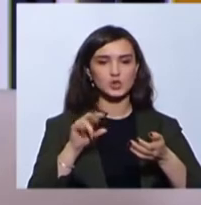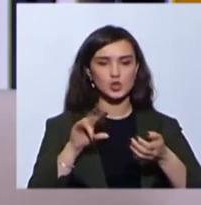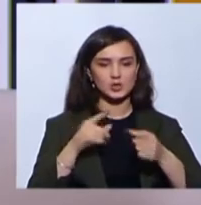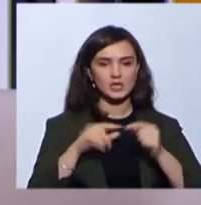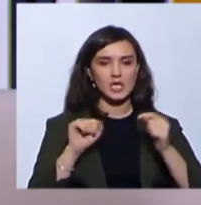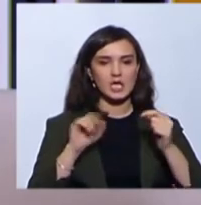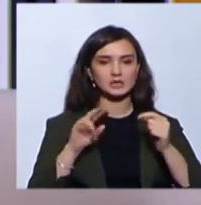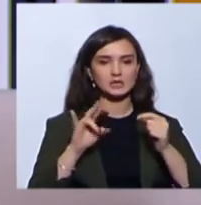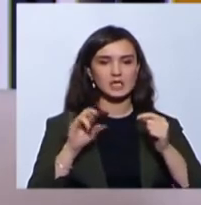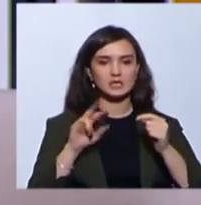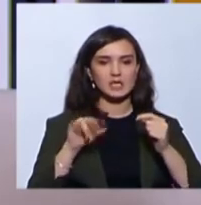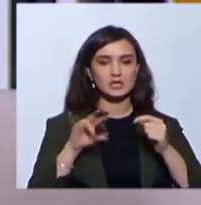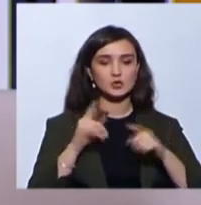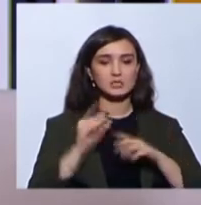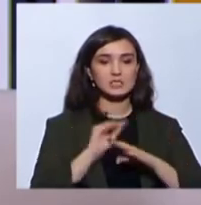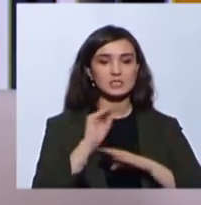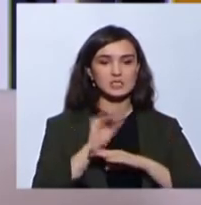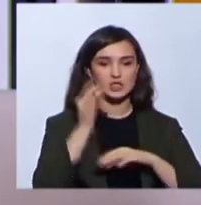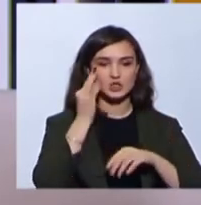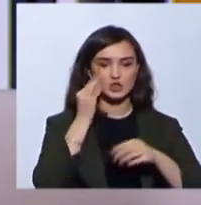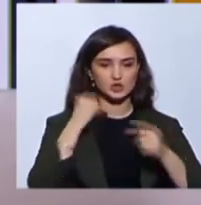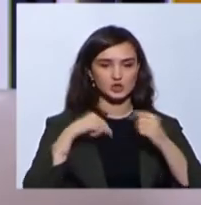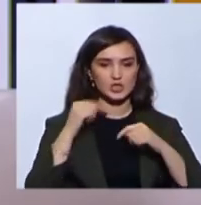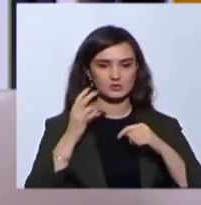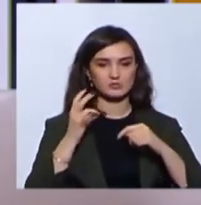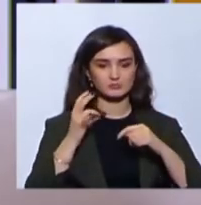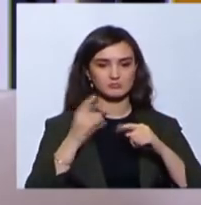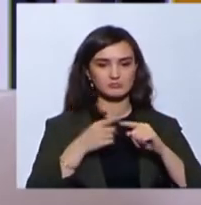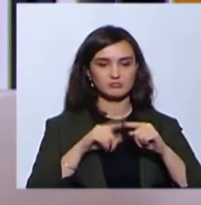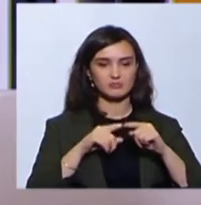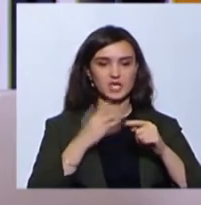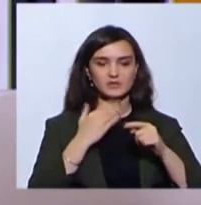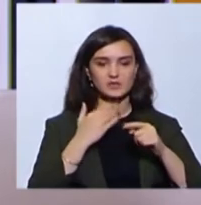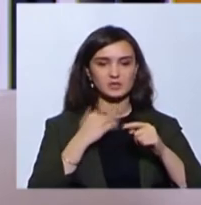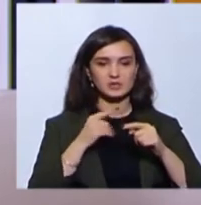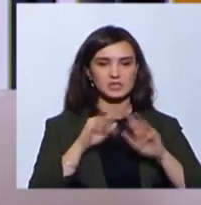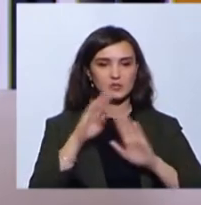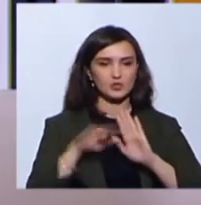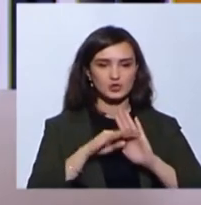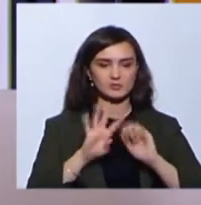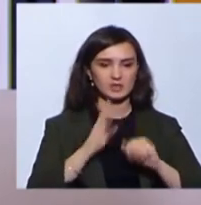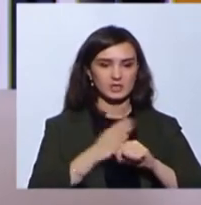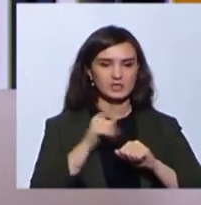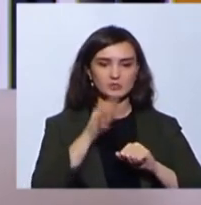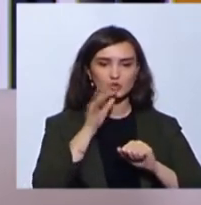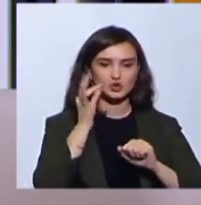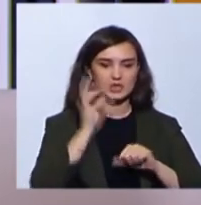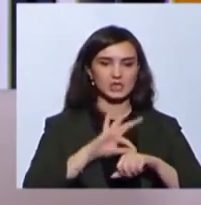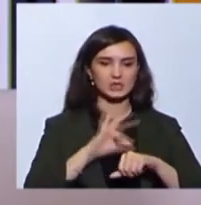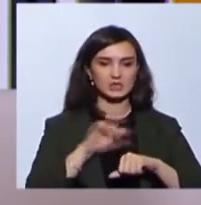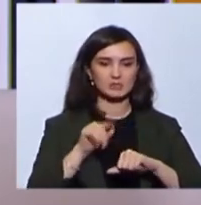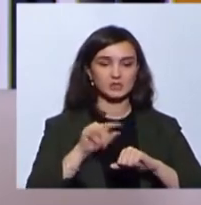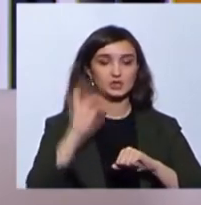და ასე შემდეგ, რომლებიც ზრდიან სისხლში შაქრის დონეს. და არც ისე ადვილი დასამორჩილებელი არის ამ დროს შაქრიანი